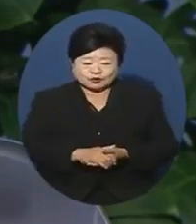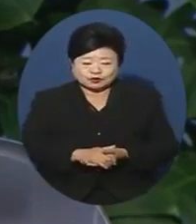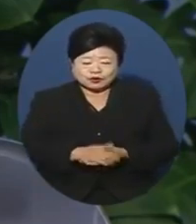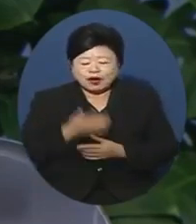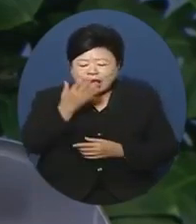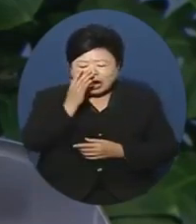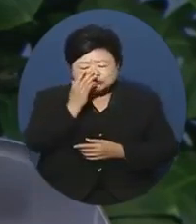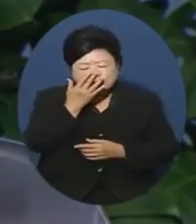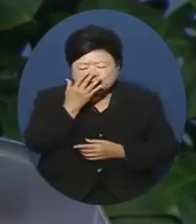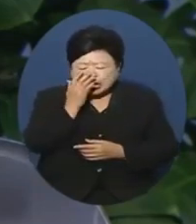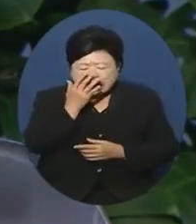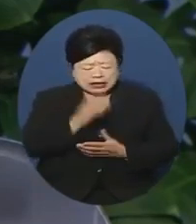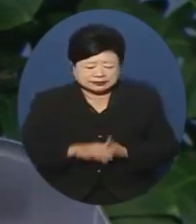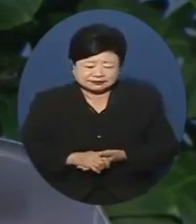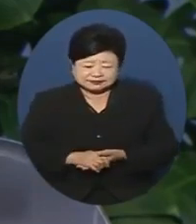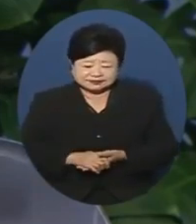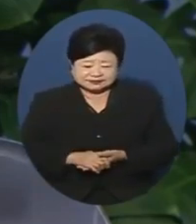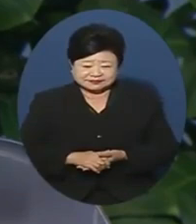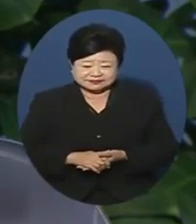알 수 없다.